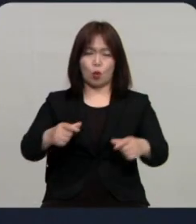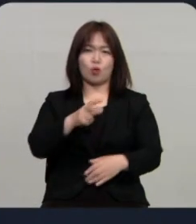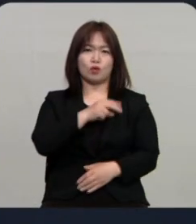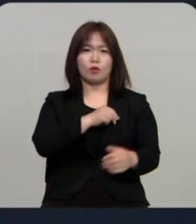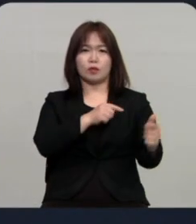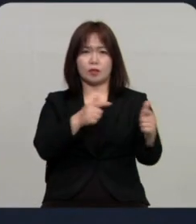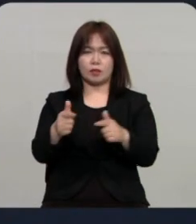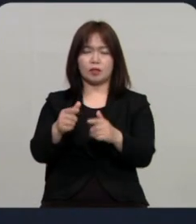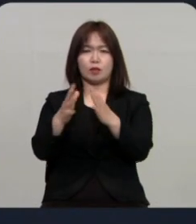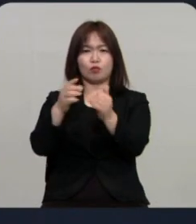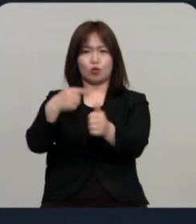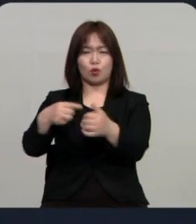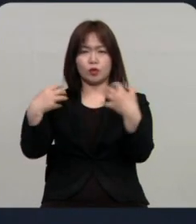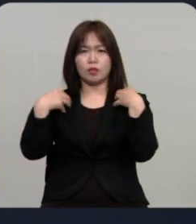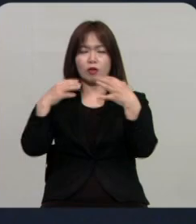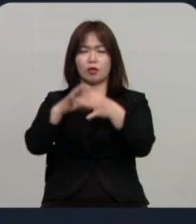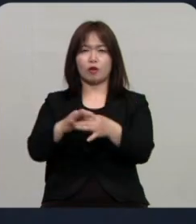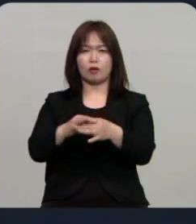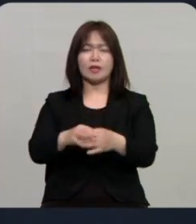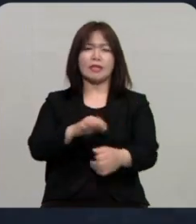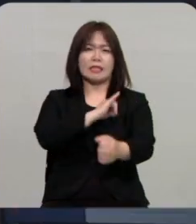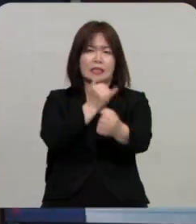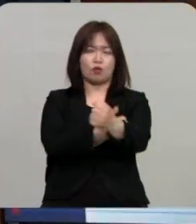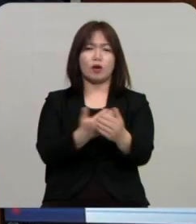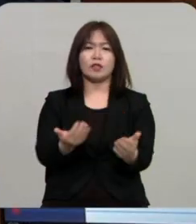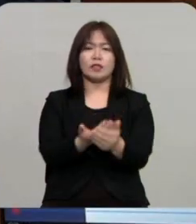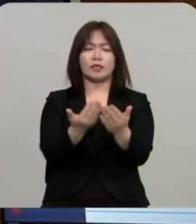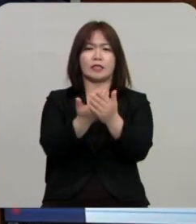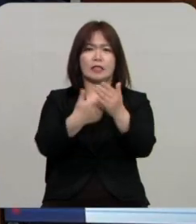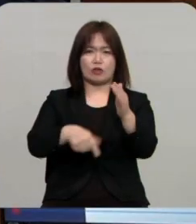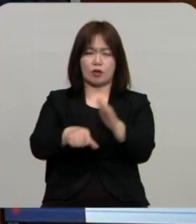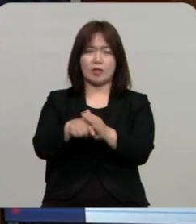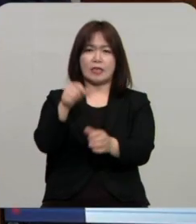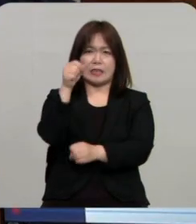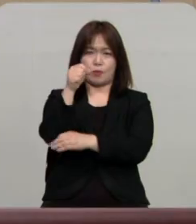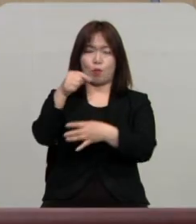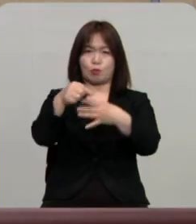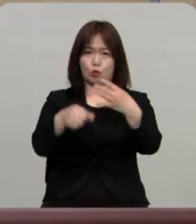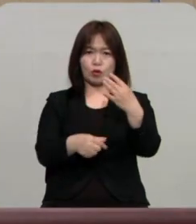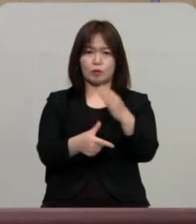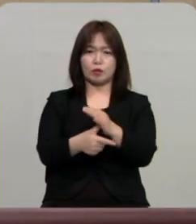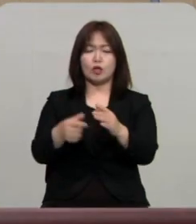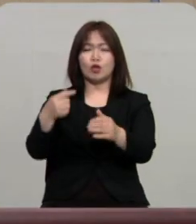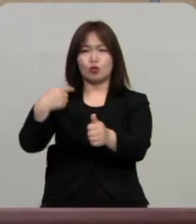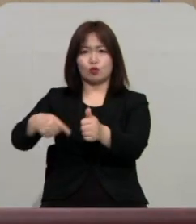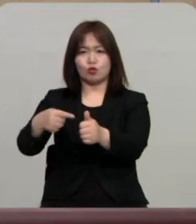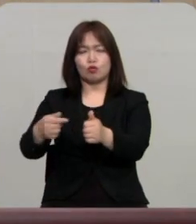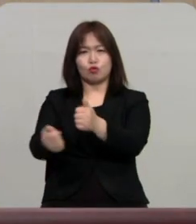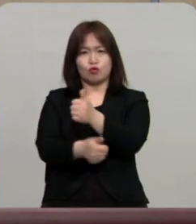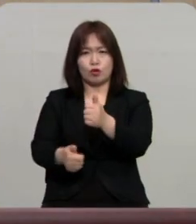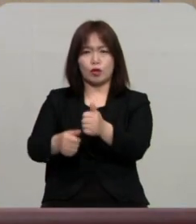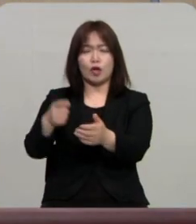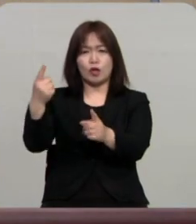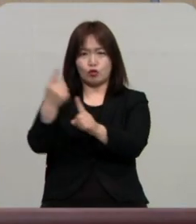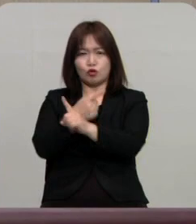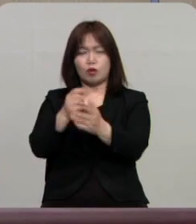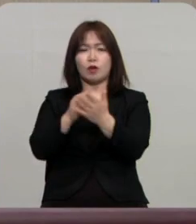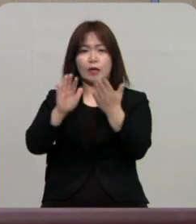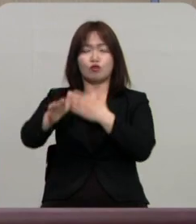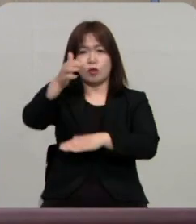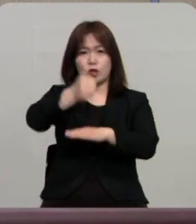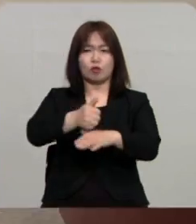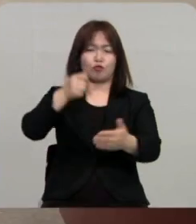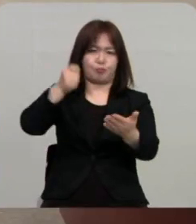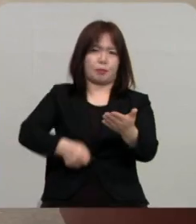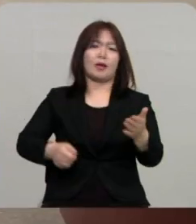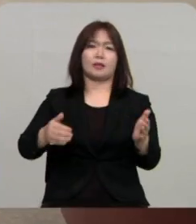전북도의회는 전북교육청이 발의한 교육인권증진 기본조례안을 교육위원회가 수정, 가결한 내용 그대로 최종